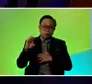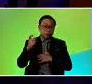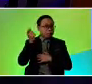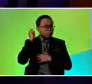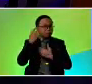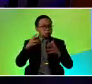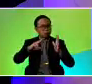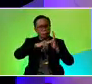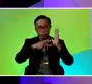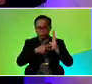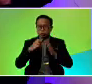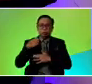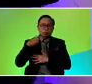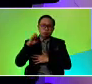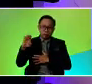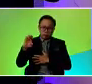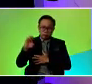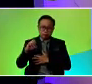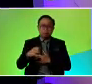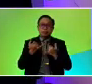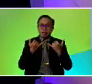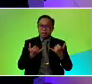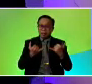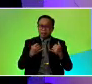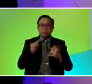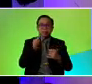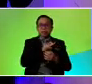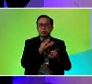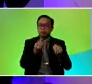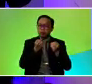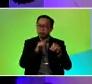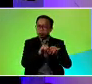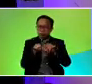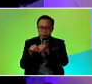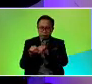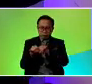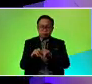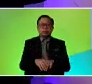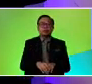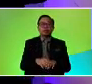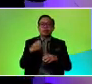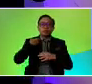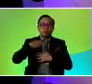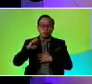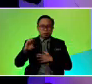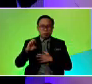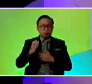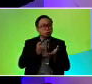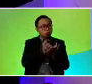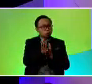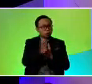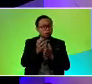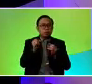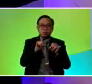maksud ekspektasi elephany kita tidak tahu apakah jenis investasi ya oke Sebelum saya teruskan kepada